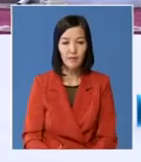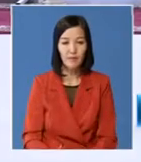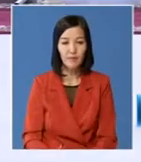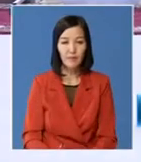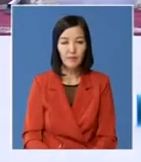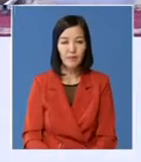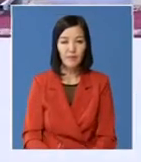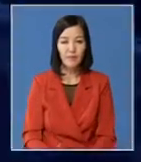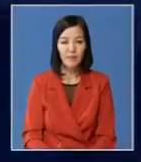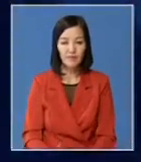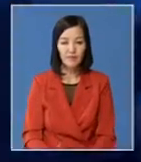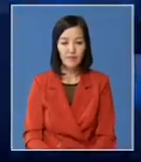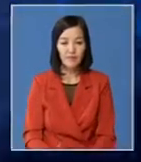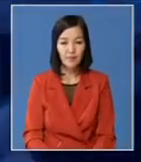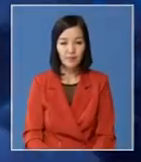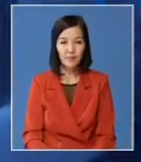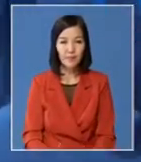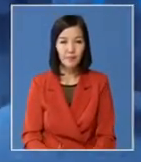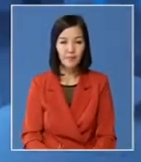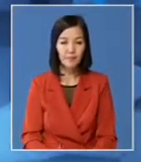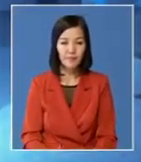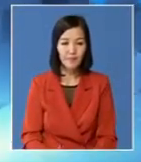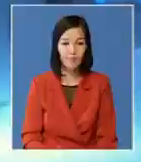Жарқын Нұрланұлы, Айбек Ақшолақов, Жетісу телеарнасы.